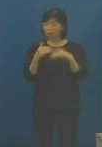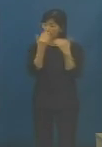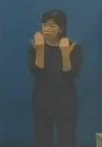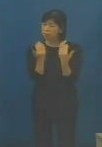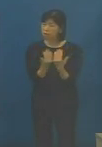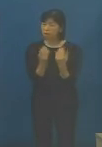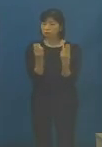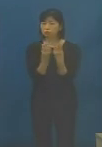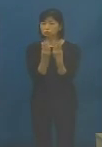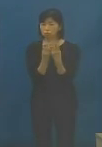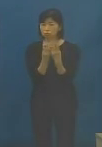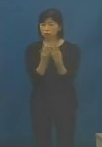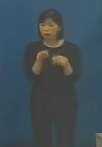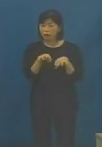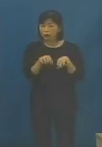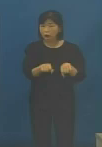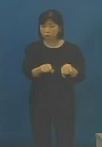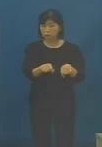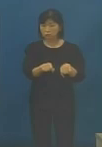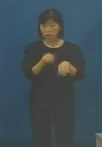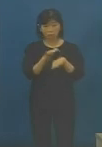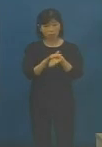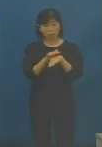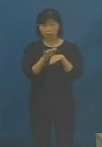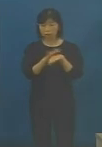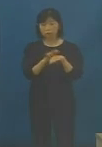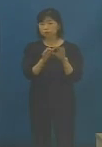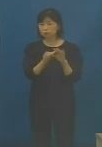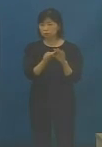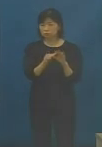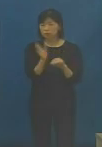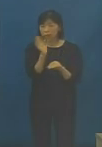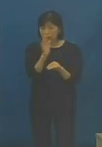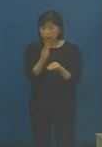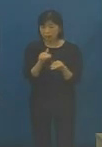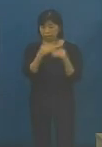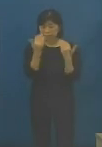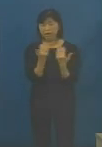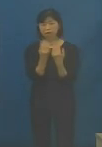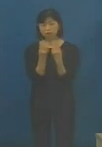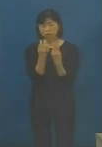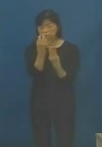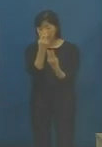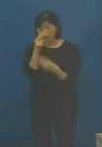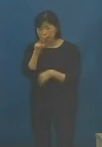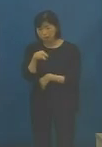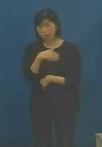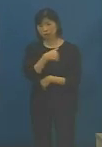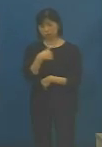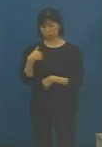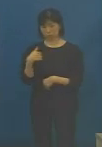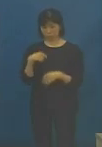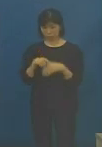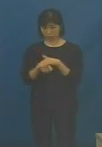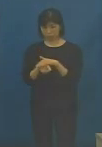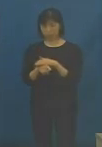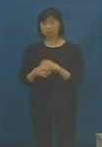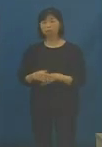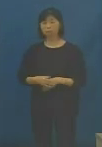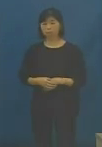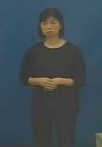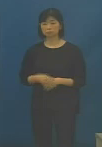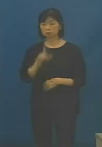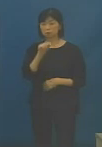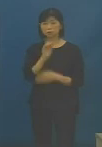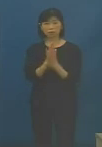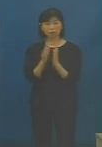握というこの手続きではないですが、全数管理できる状況になります。だからここは多分本県